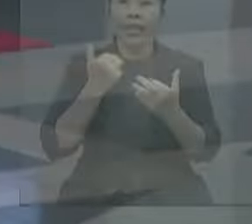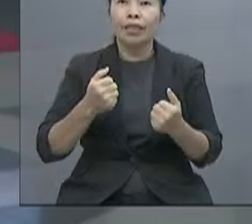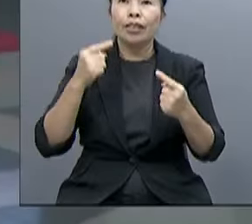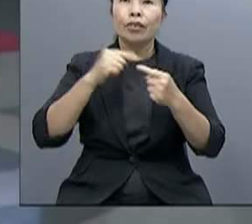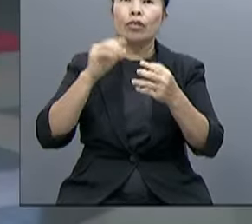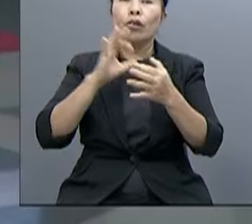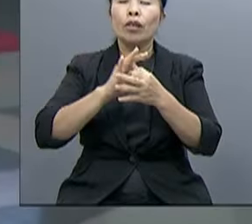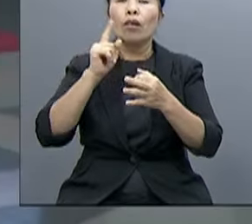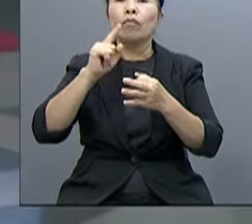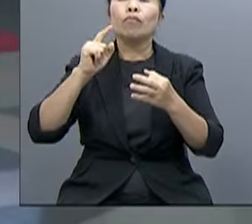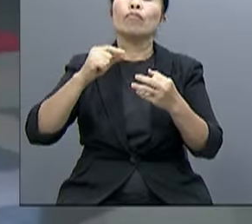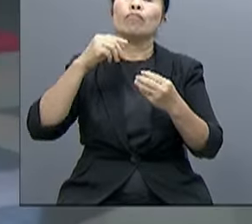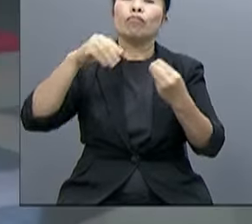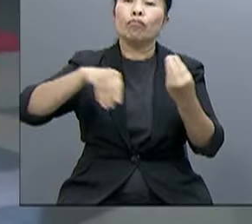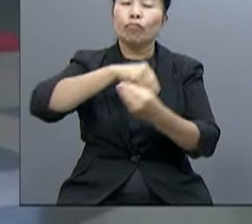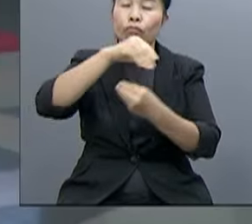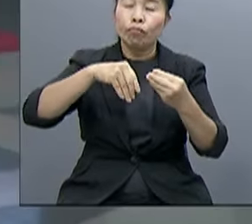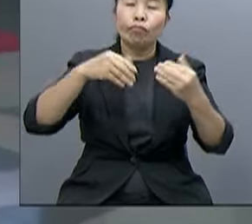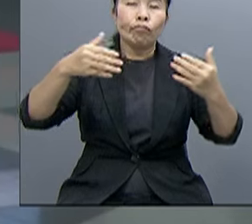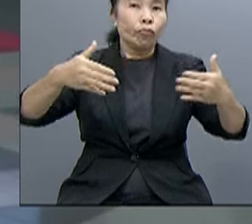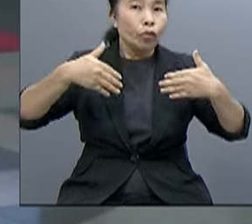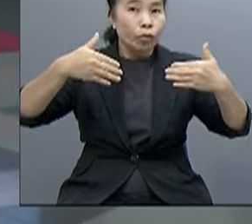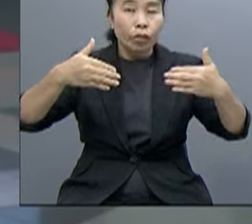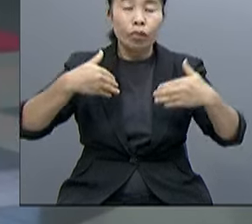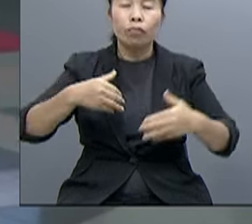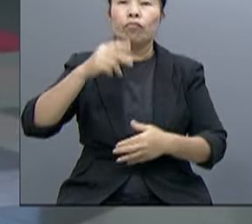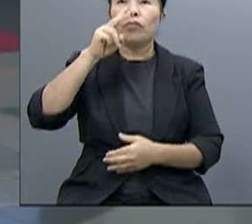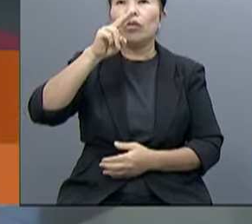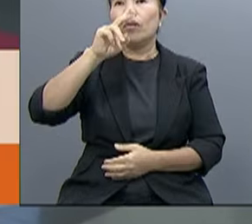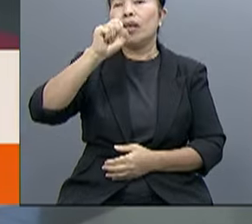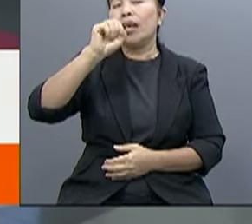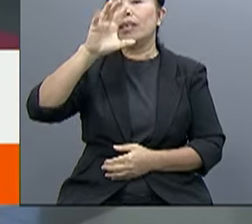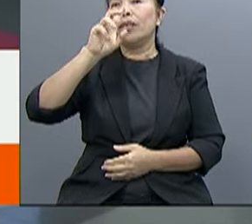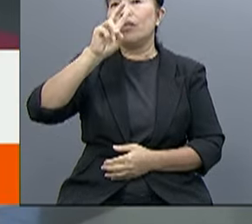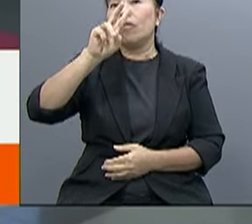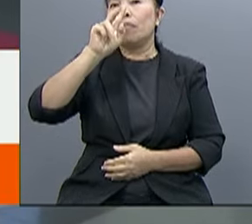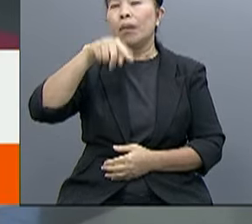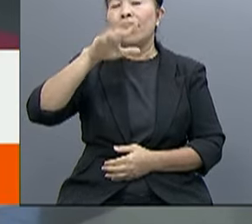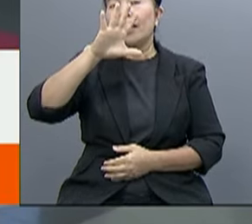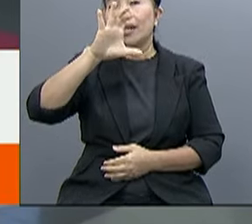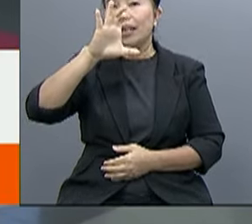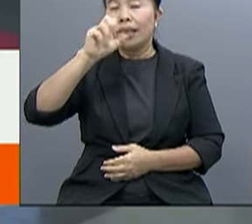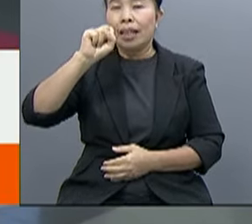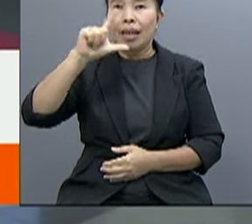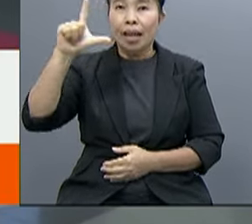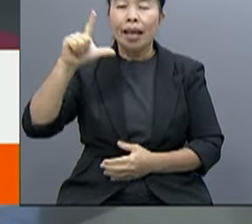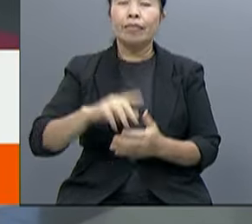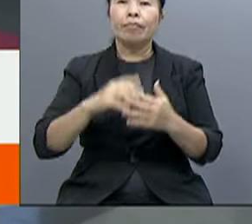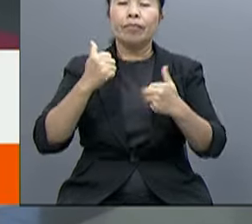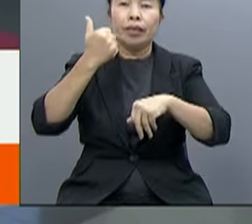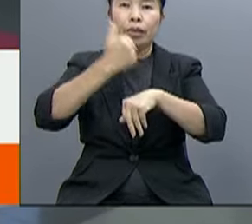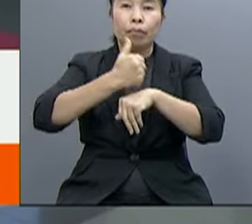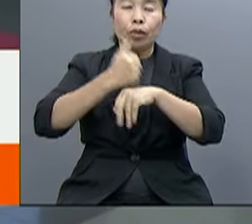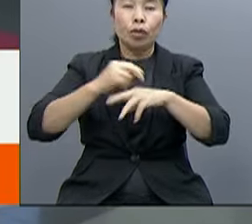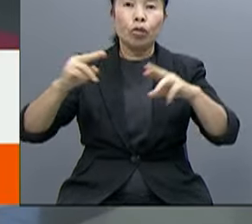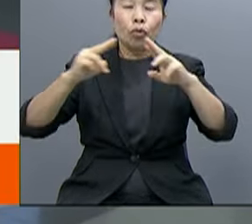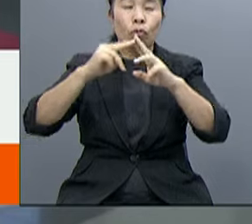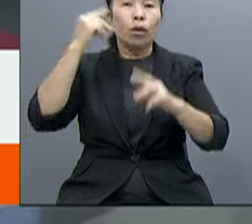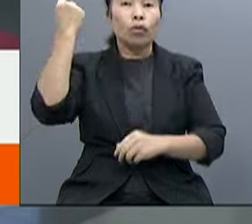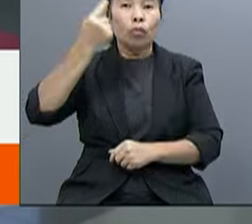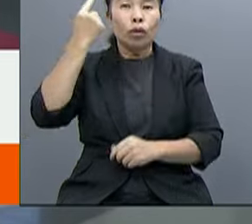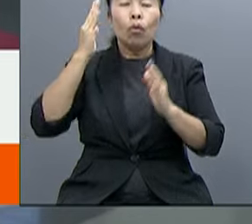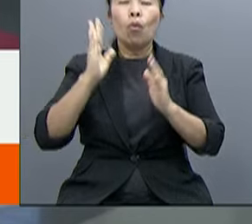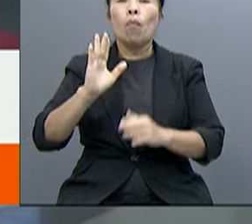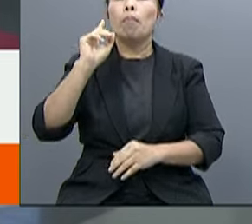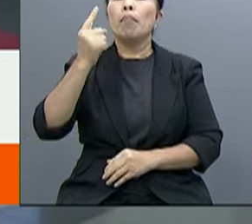าการท่องเที่ยวในปีนี้ที่3.5 ล้านบาทเป็นเป้าหมายที่ท้าทายมากนะคะรัฐมนตรีว่าการกระทรวงการท่องเที่ยวและกีฬาคนใหม่บอก